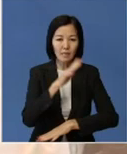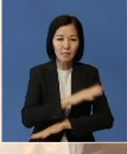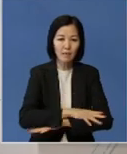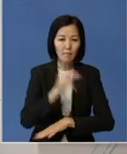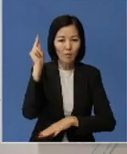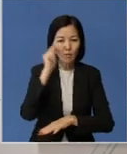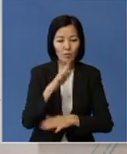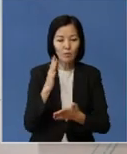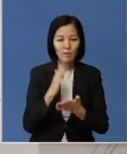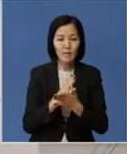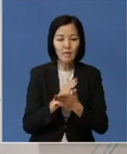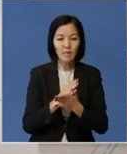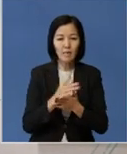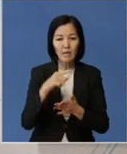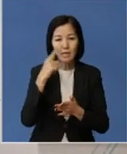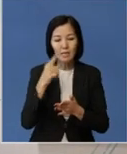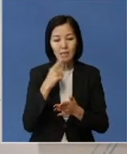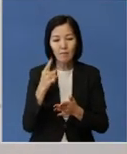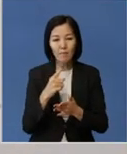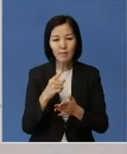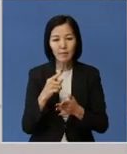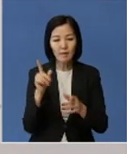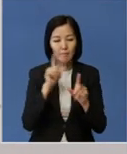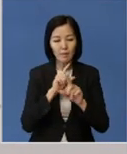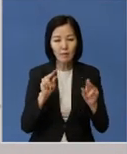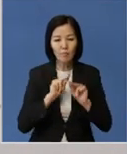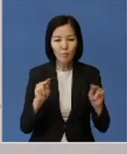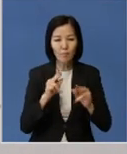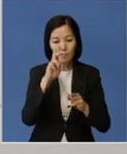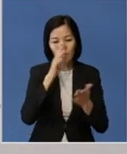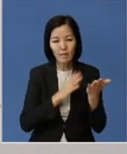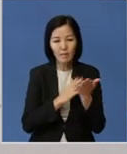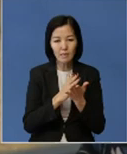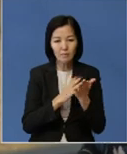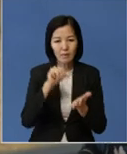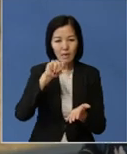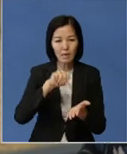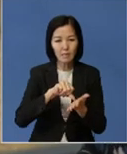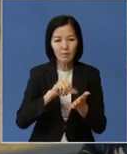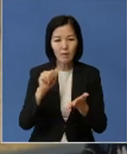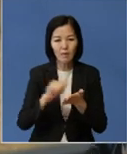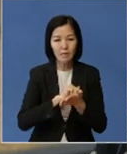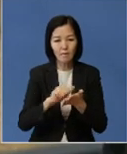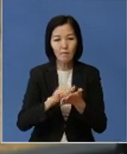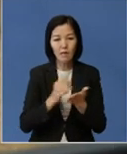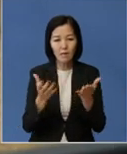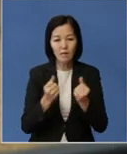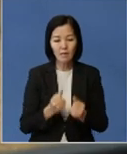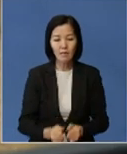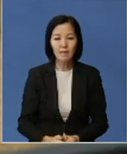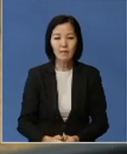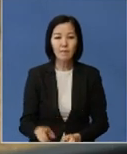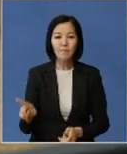тіл мамандары, мектеп мұғалімдері, мемлекеттік қызметкерлер қатысып сертификат алады. Жастар болғандықтан біз яғни